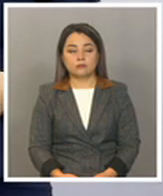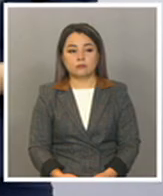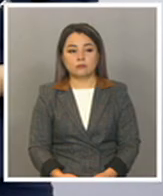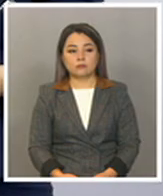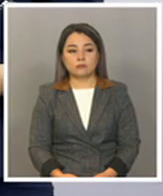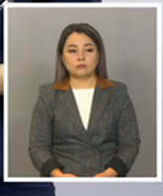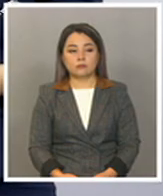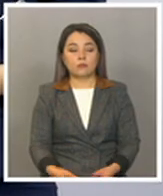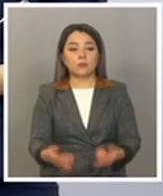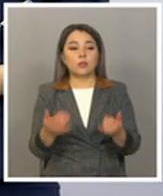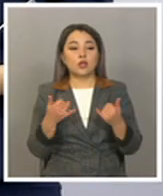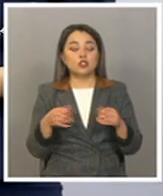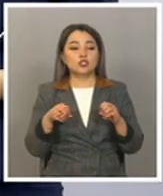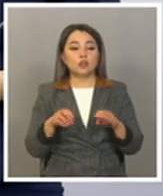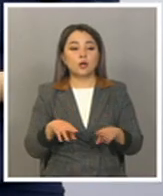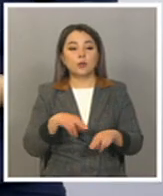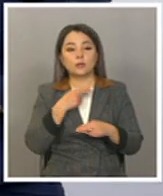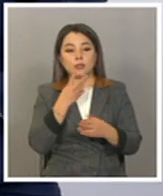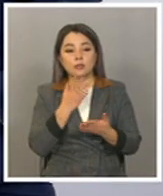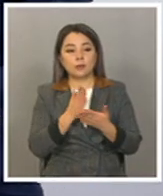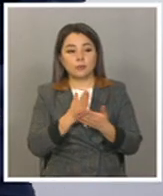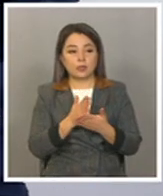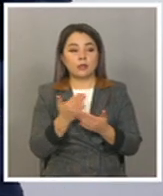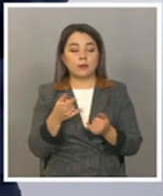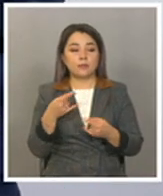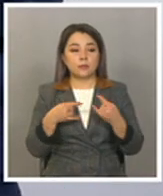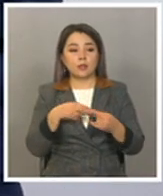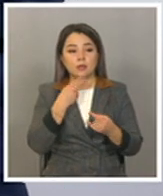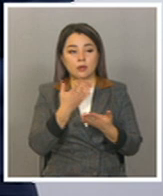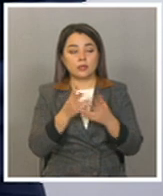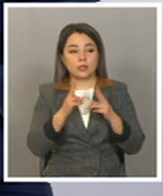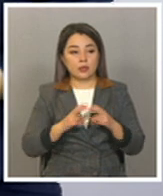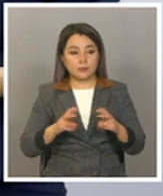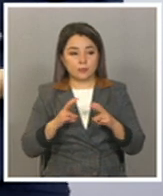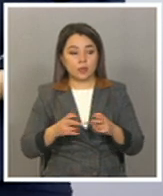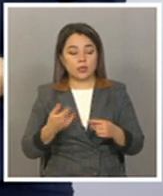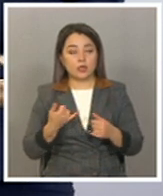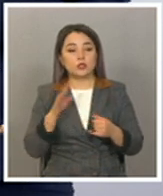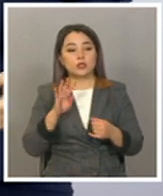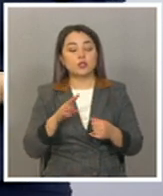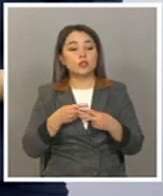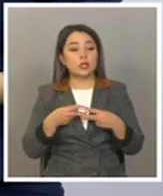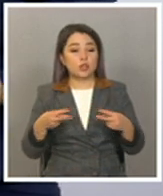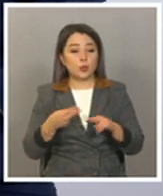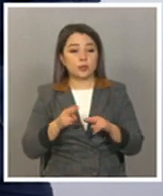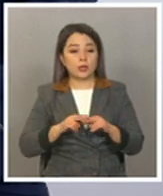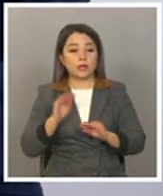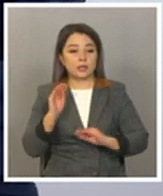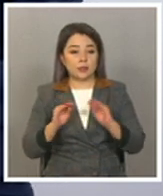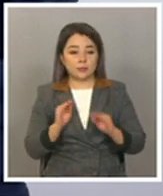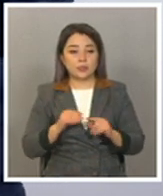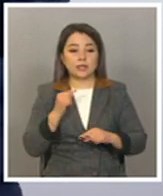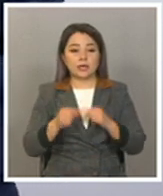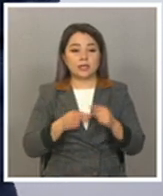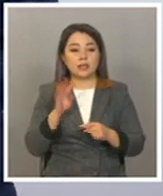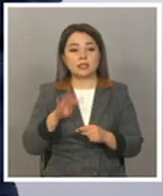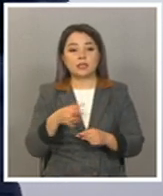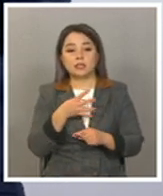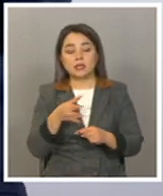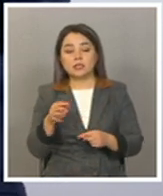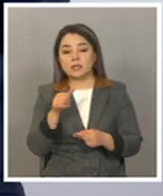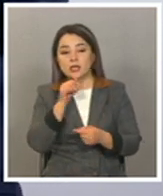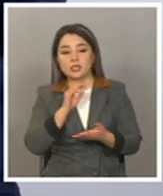Ал енді шешуін экранмен бірге тексерейік. Сонымен теңдеу құру үшін алдымен келесі кестені сызып